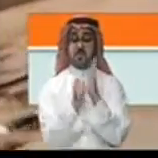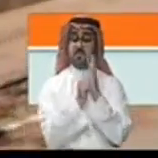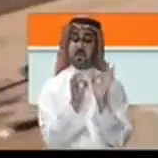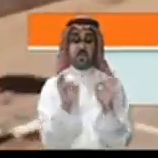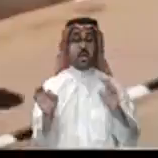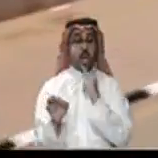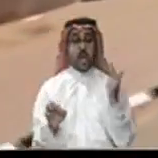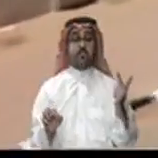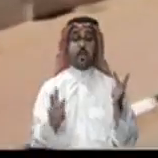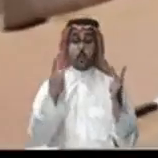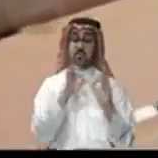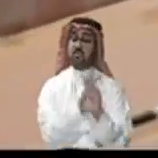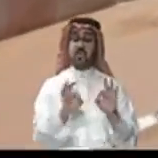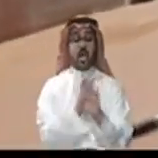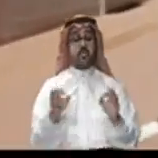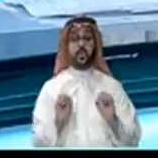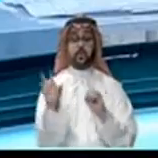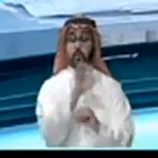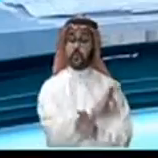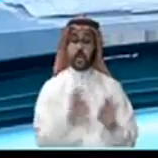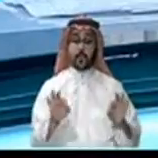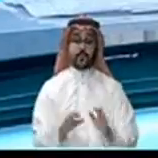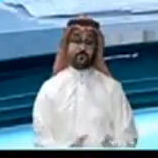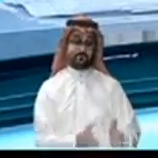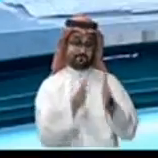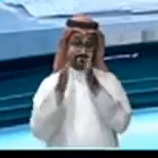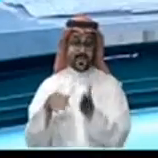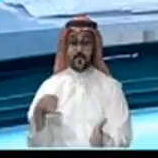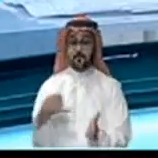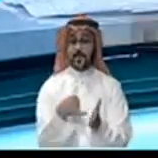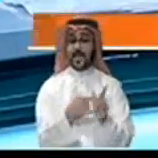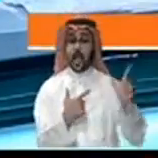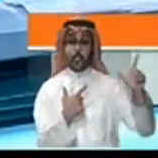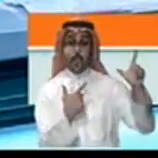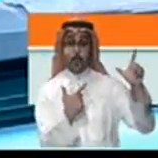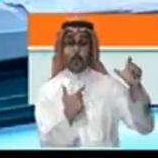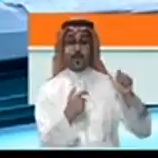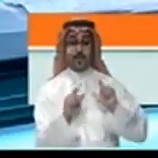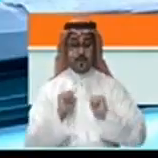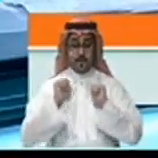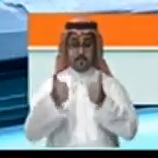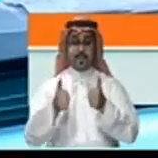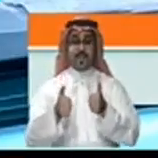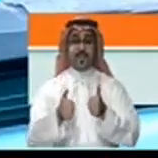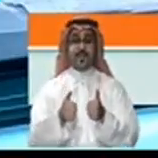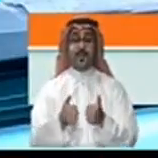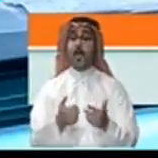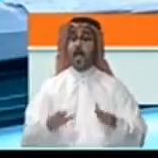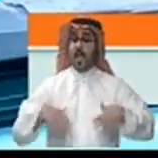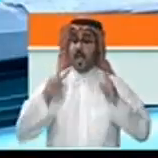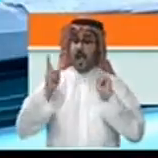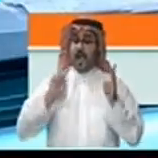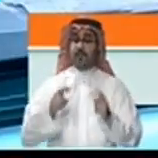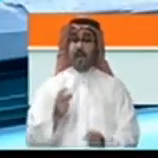عام 2030. في مدينة تبوك انطلق مهرجان الورد والفاكهة